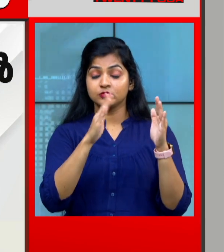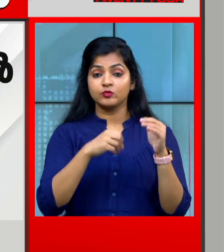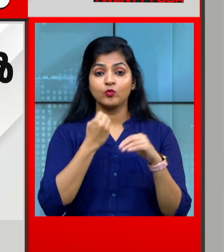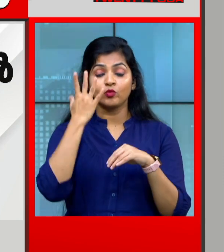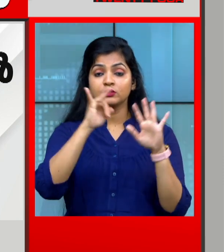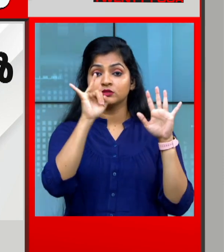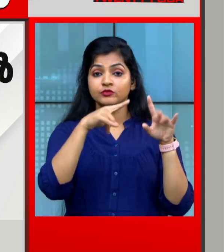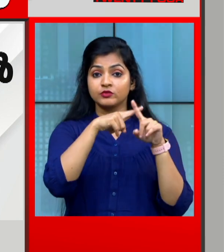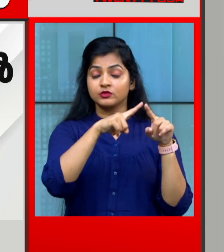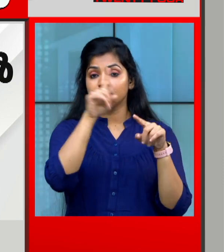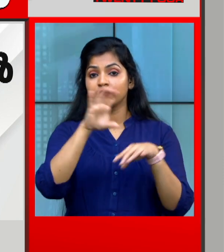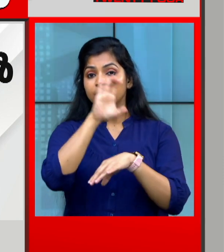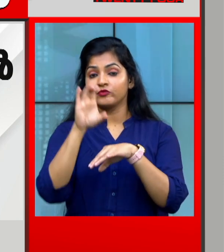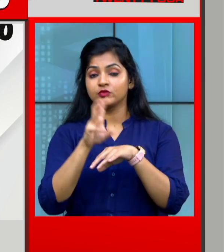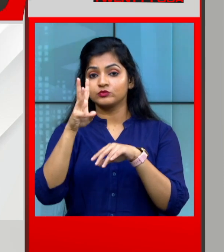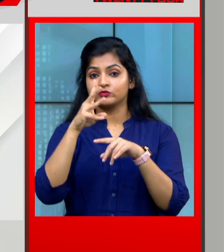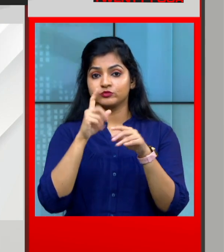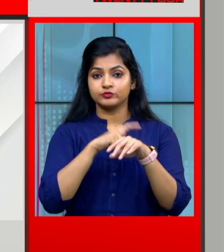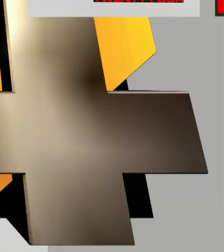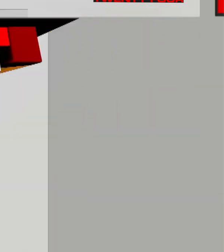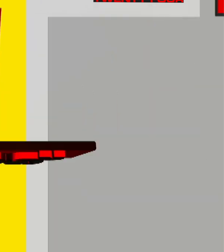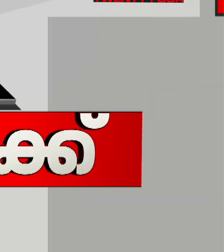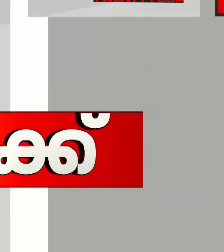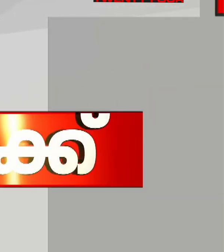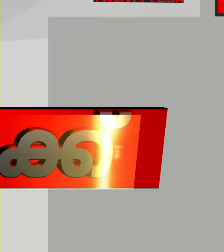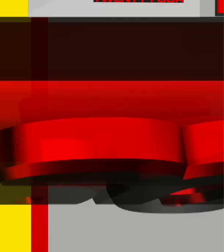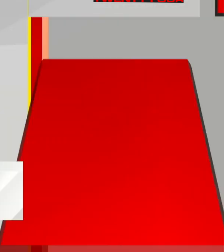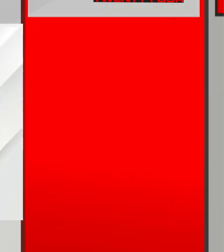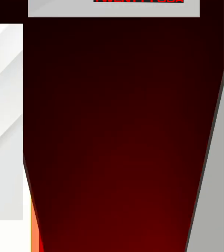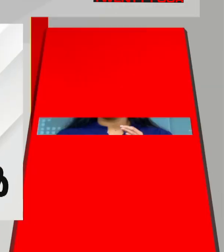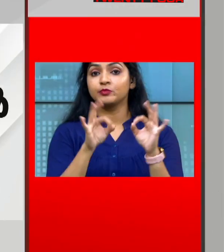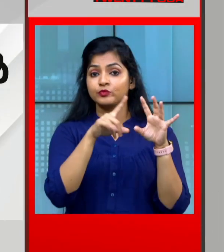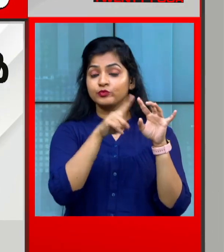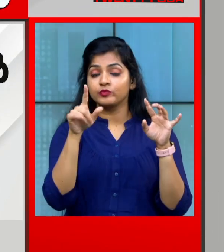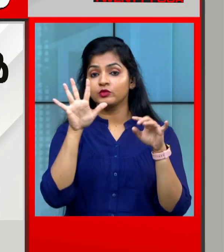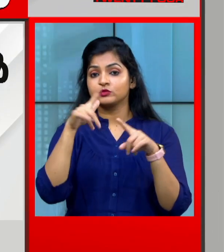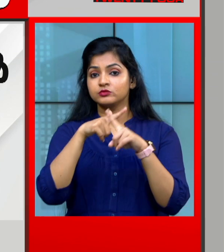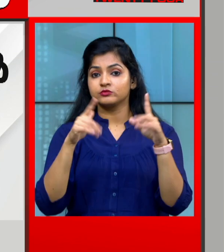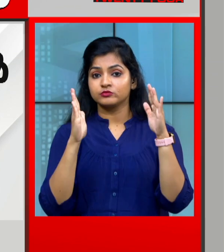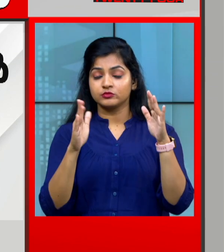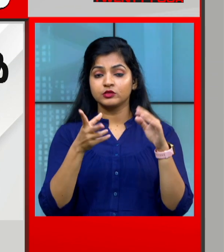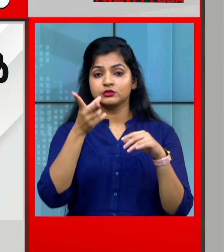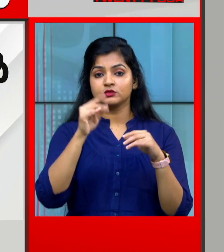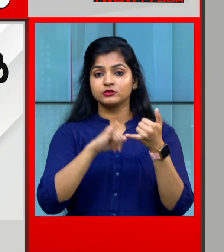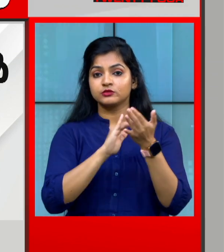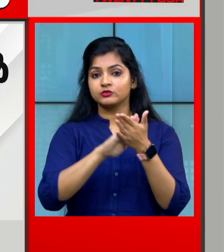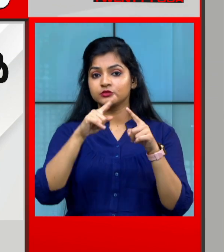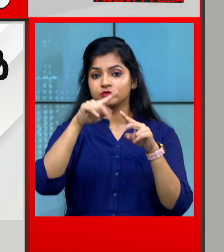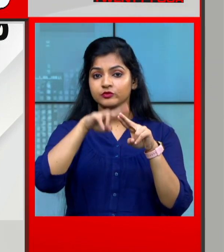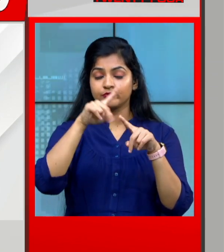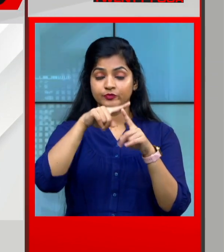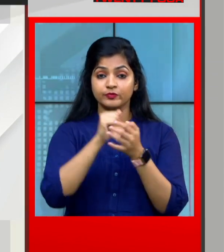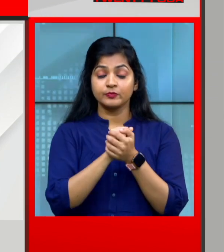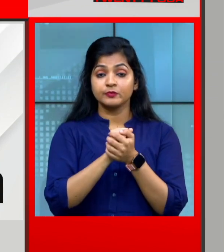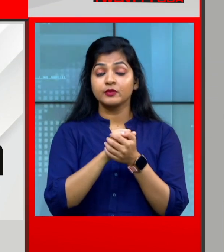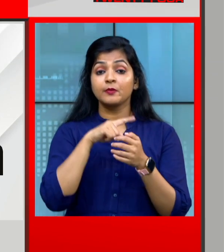മുതൽ വൈകുന്നേരം 3 മണി വരെയാണ്. രണ്ടാമത്തെ ഷിഫ്റ്റ് 10 മണി മുതൽ വൈകുന്നേരം 5:30 വരെ എന്നിങ്ങനെയാണ് അത് ക്രമീകരിച്ചിരിക്കുന്നത്. മാത്രമല്ല, ആർത്തവാവധി എന്നൊരു